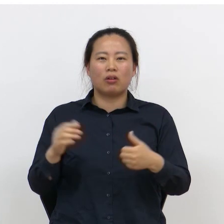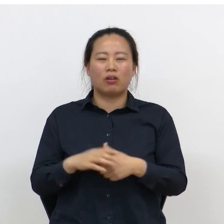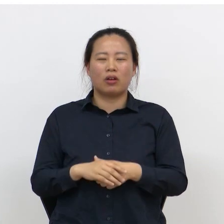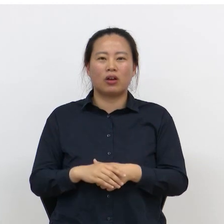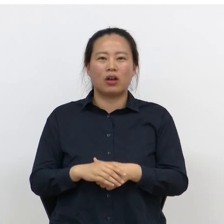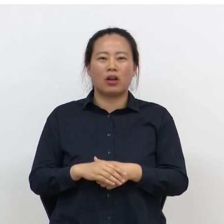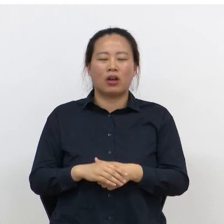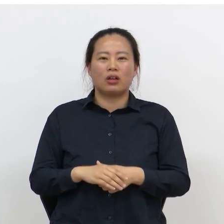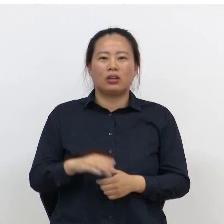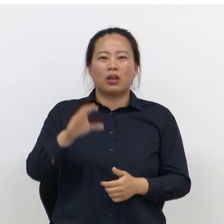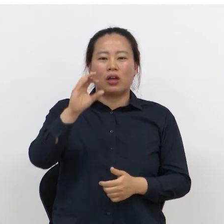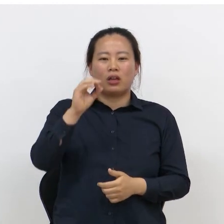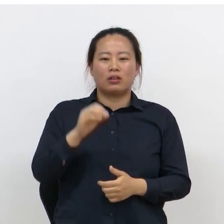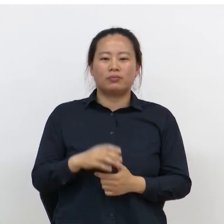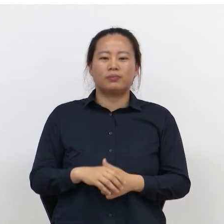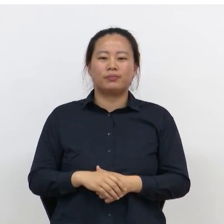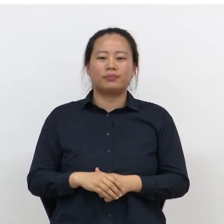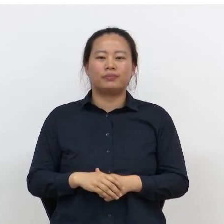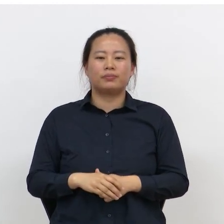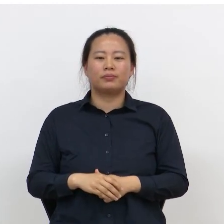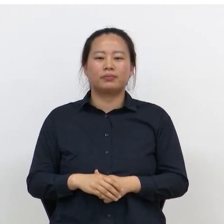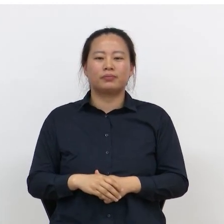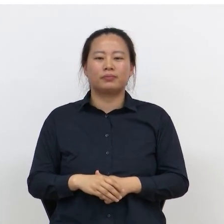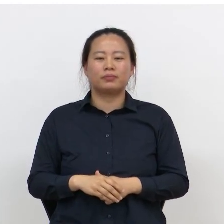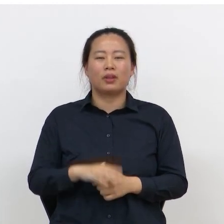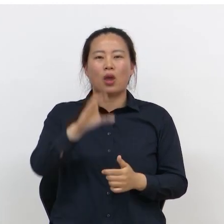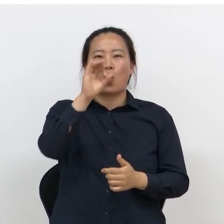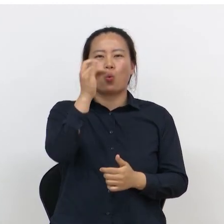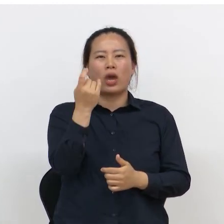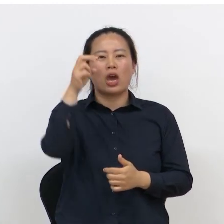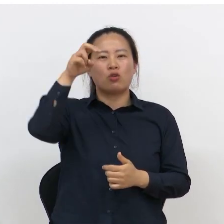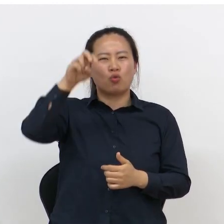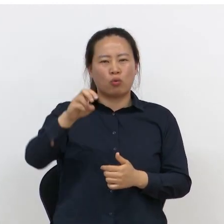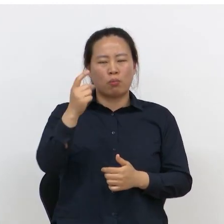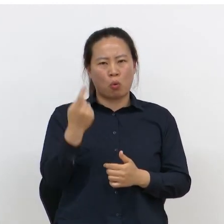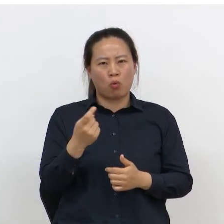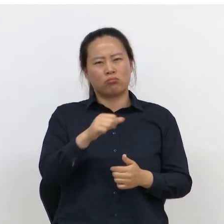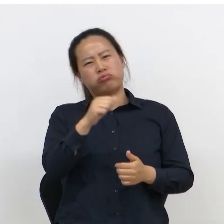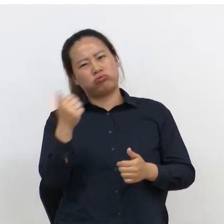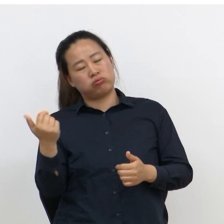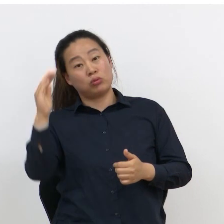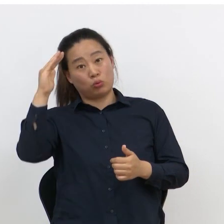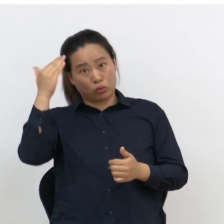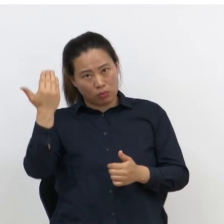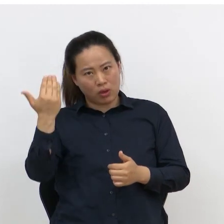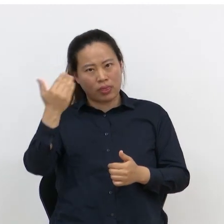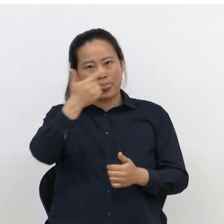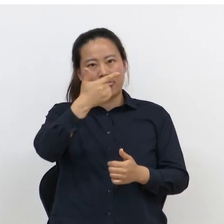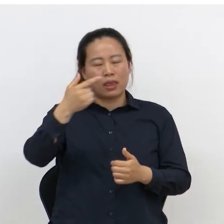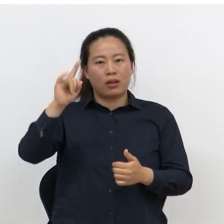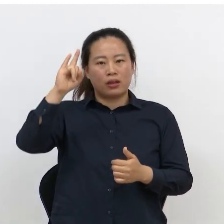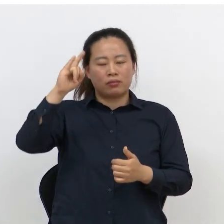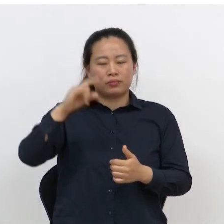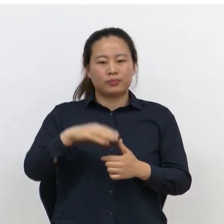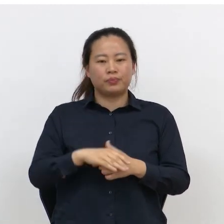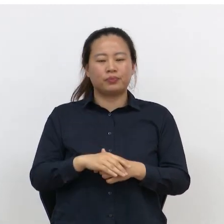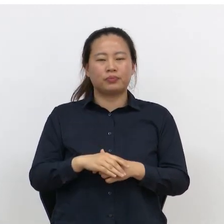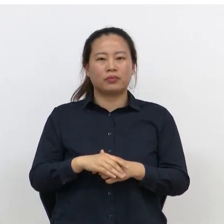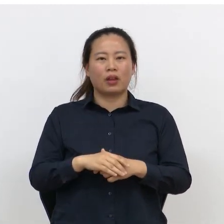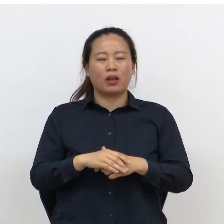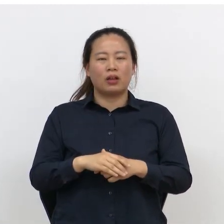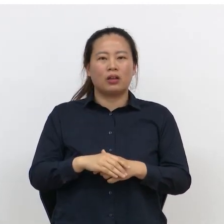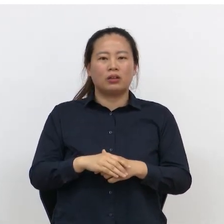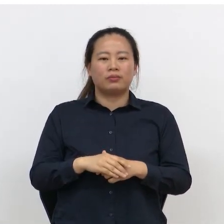그래서 이렇게 이제 너무 힘들어서 지쳐가는 거죠. 혹은 뇌 유모세포를 외 유모세포를